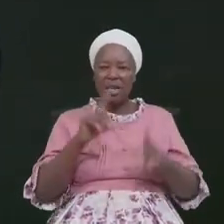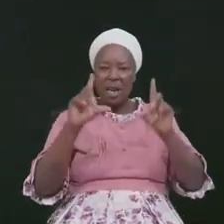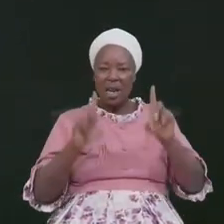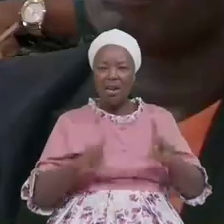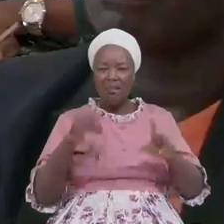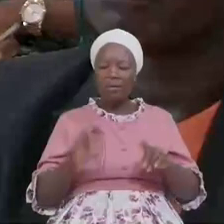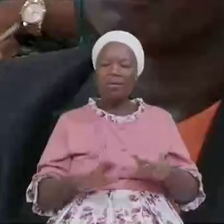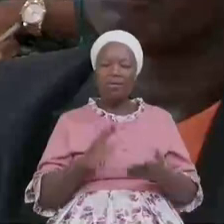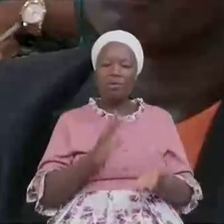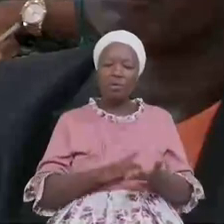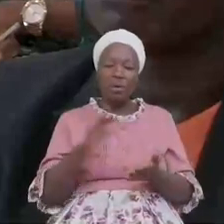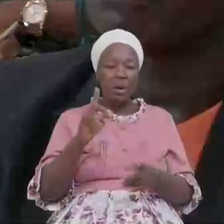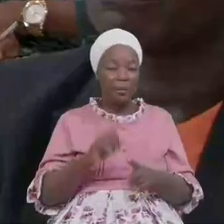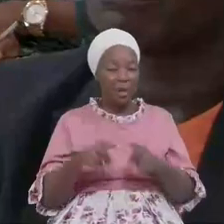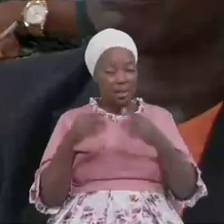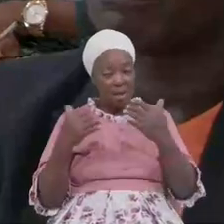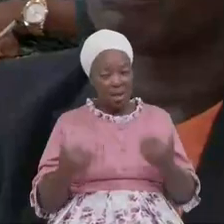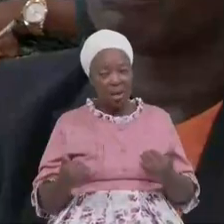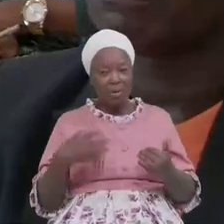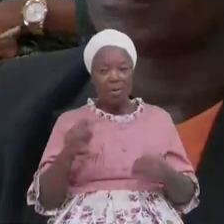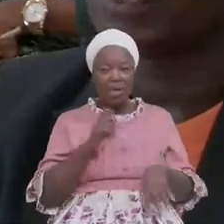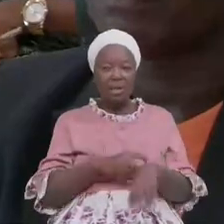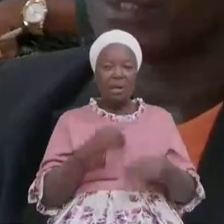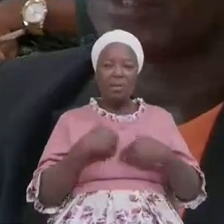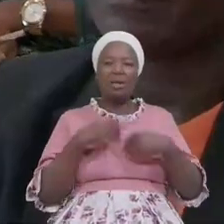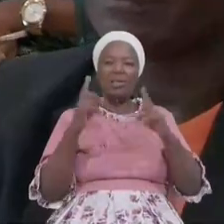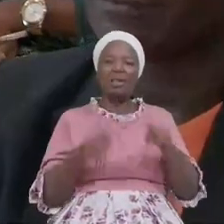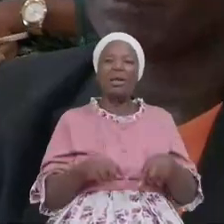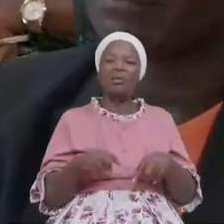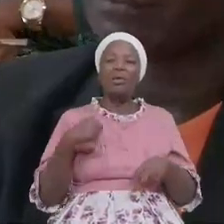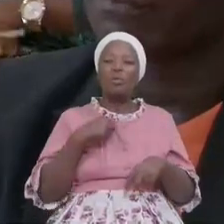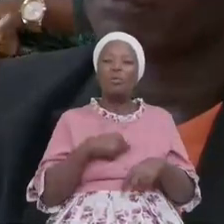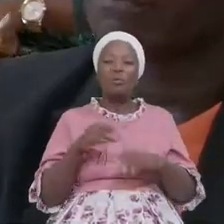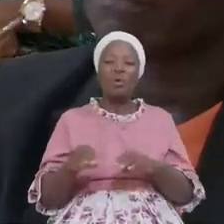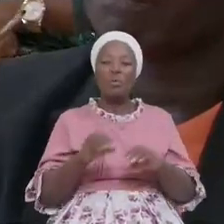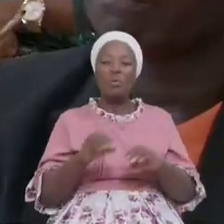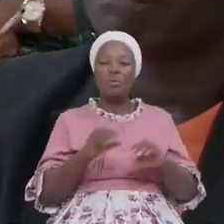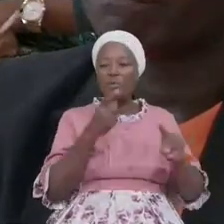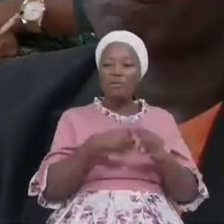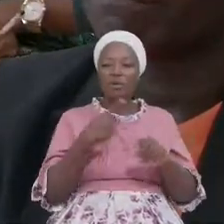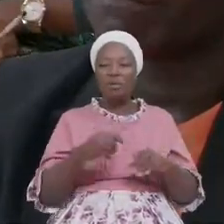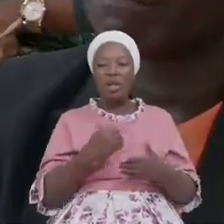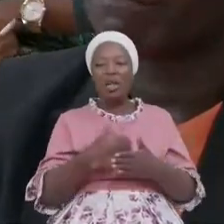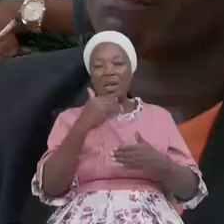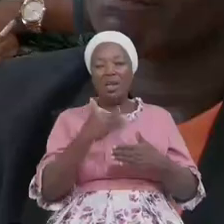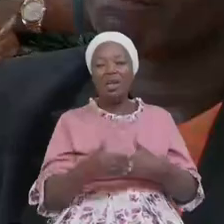Maintenant, l'heure a sonné. Nous allons passer au niveau supérieur de la